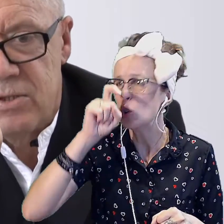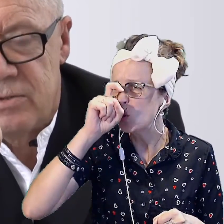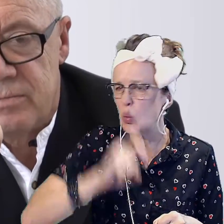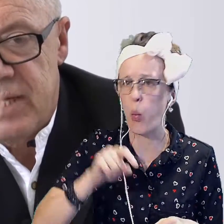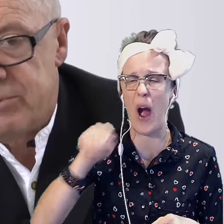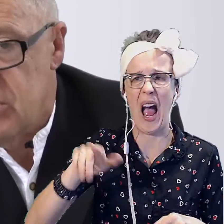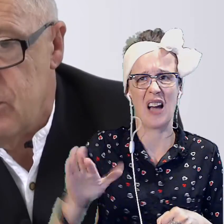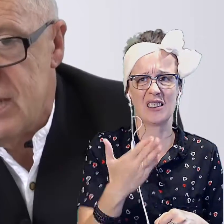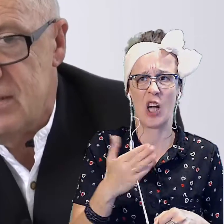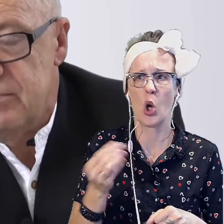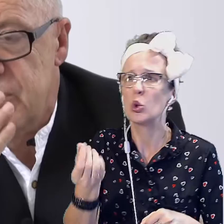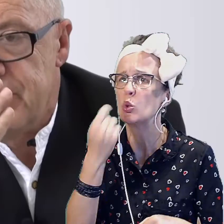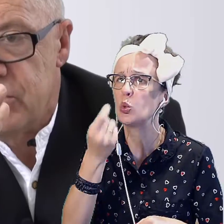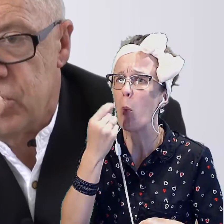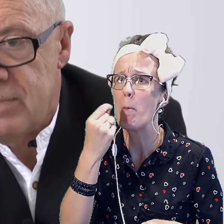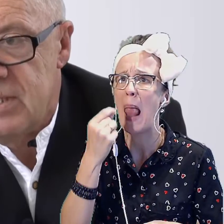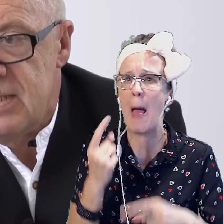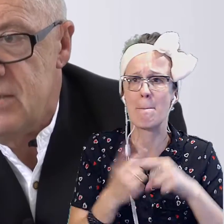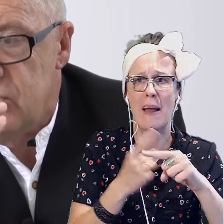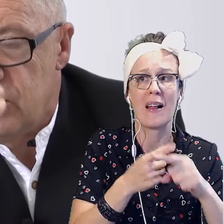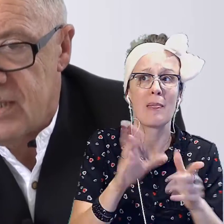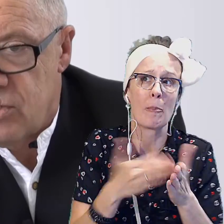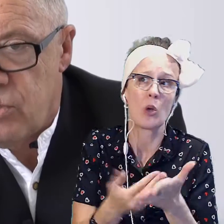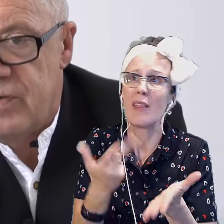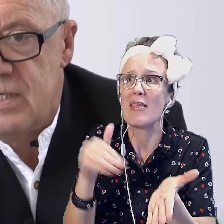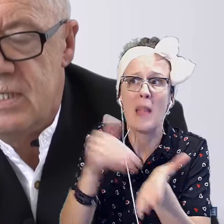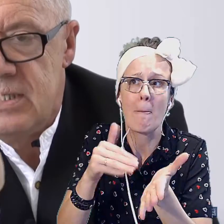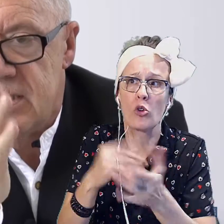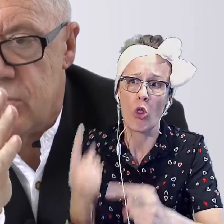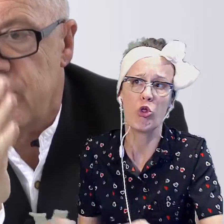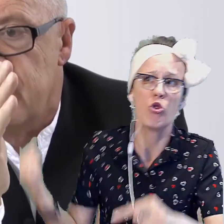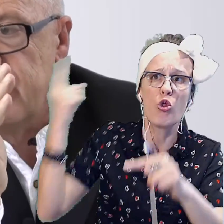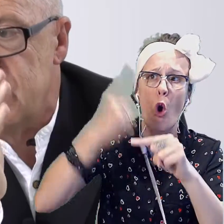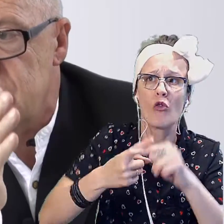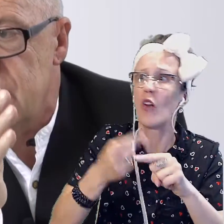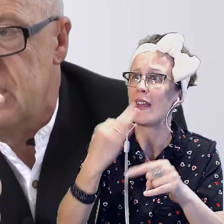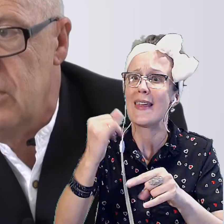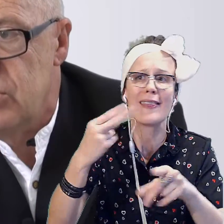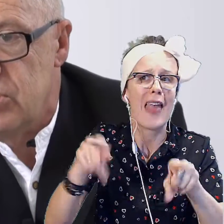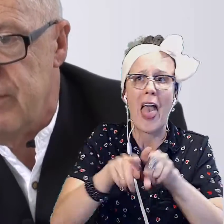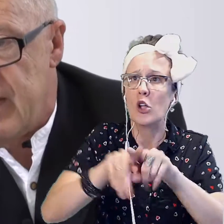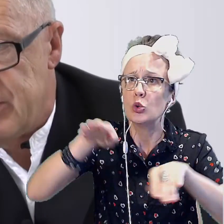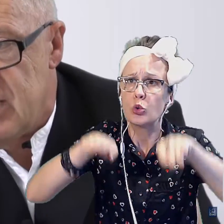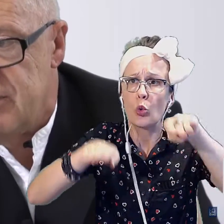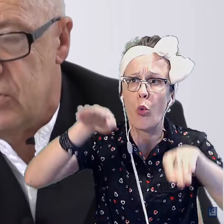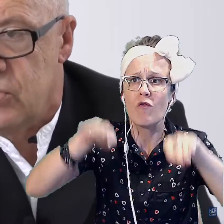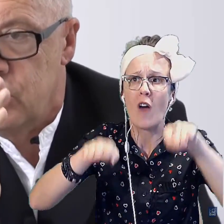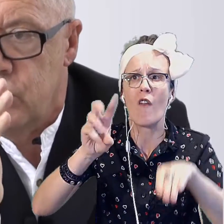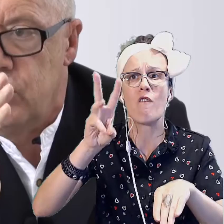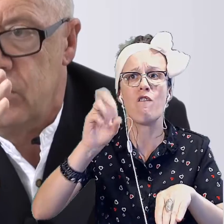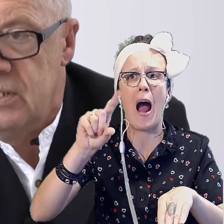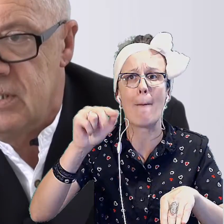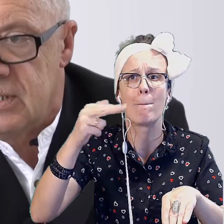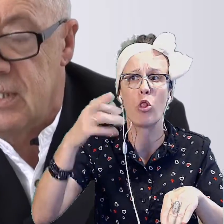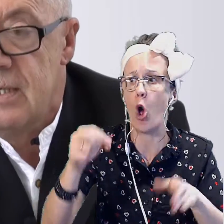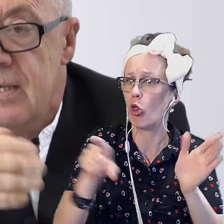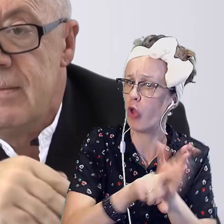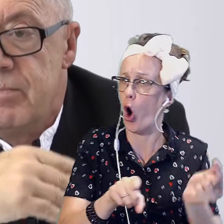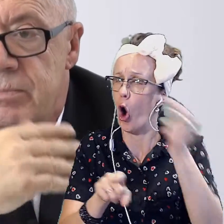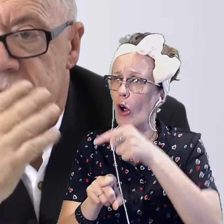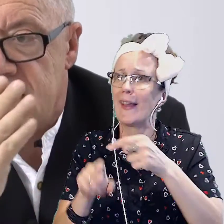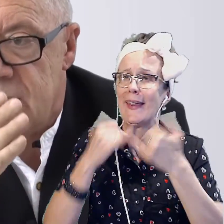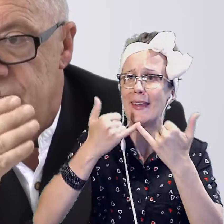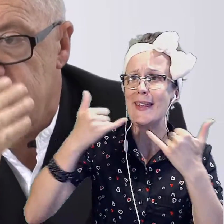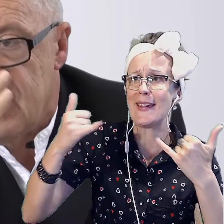suplementacją na przykład niepotrzebne dodatkowe i ilości wapnia w stosunku do innych